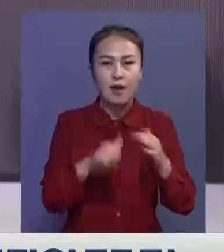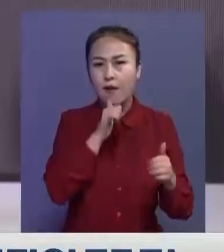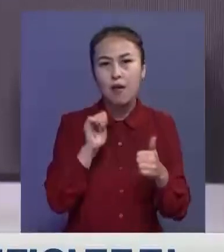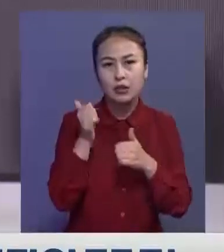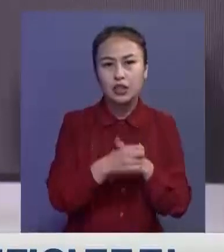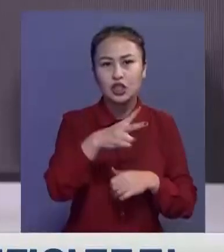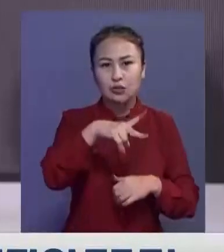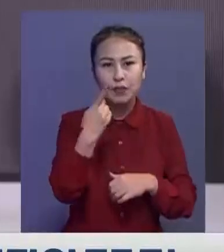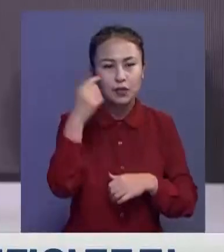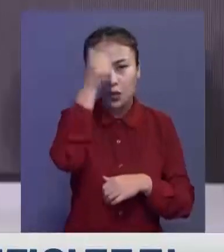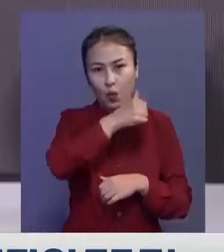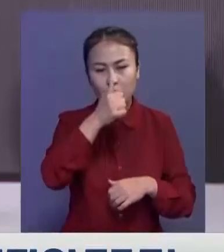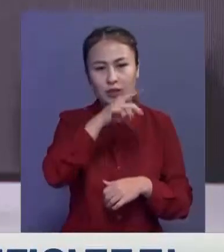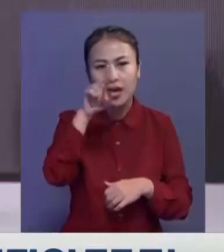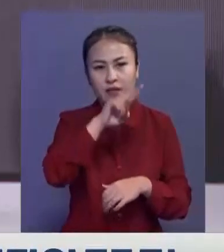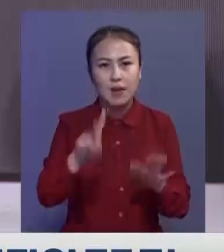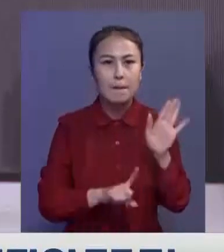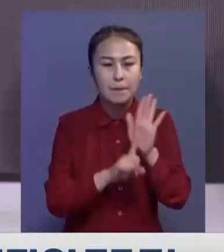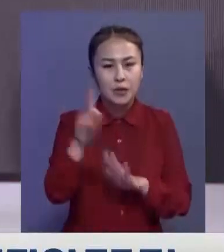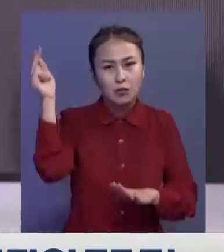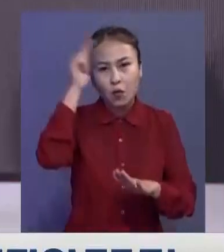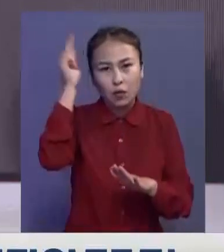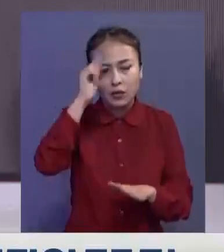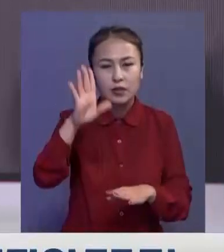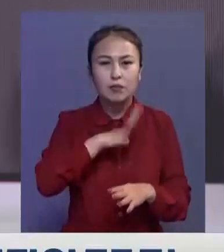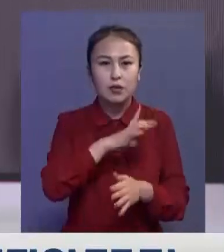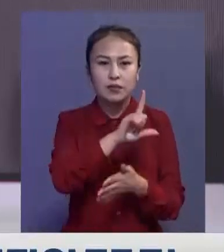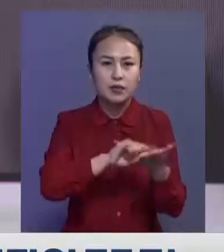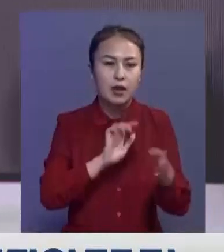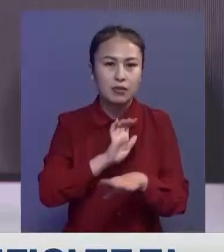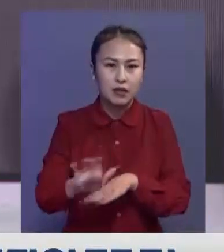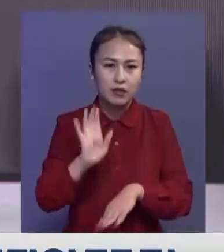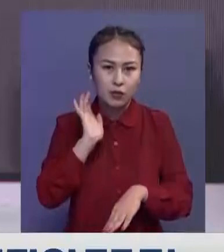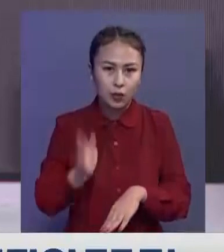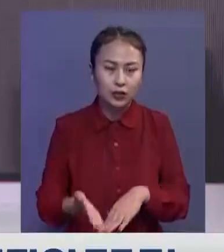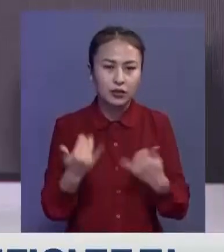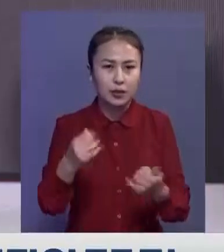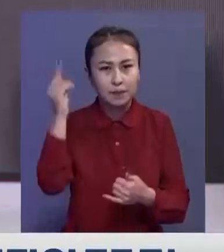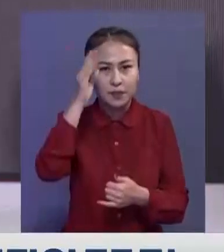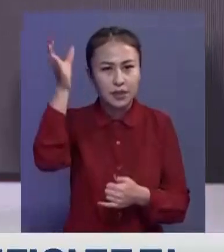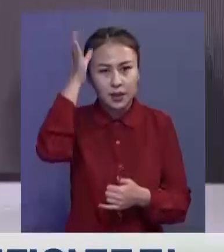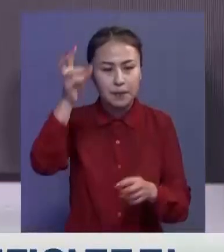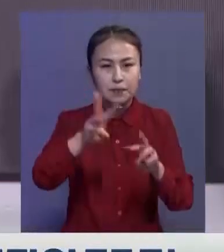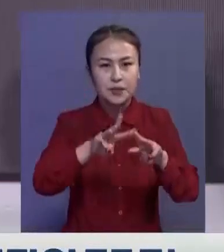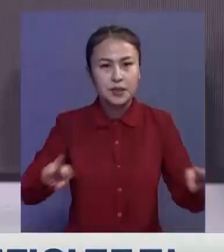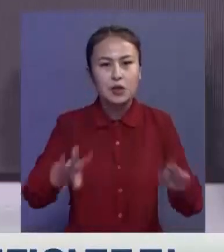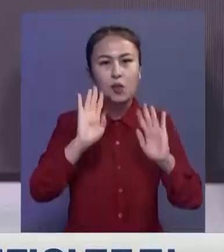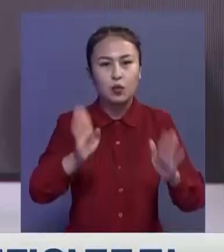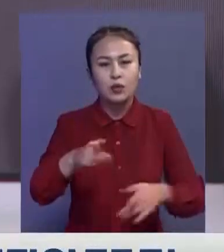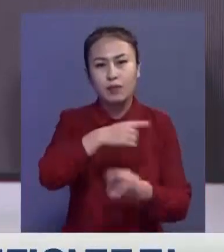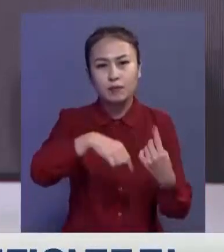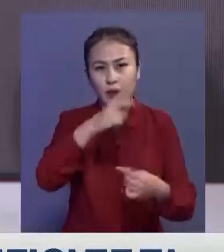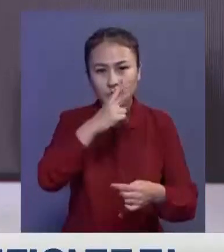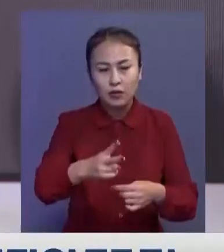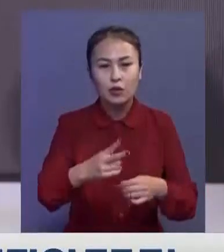осы 21 жылдың қаңтар айынан бастап оқулықтар апробацияға енгізілетін болады. Ол үшін білім және ғылым министрлігі апробация